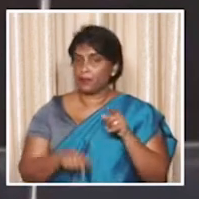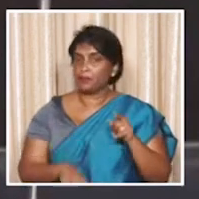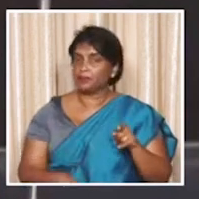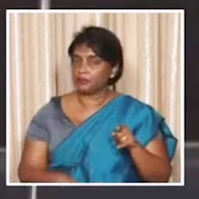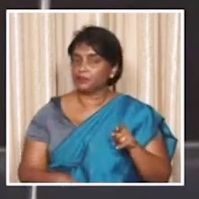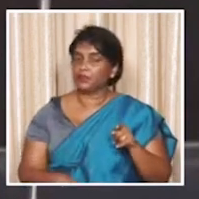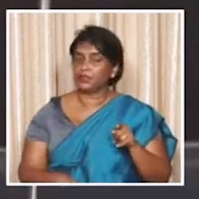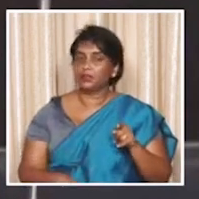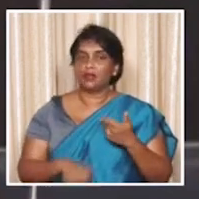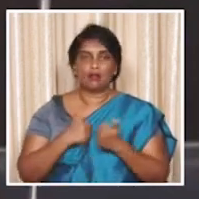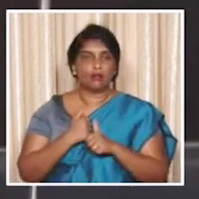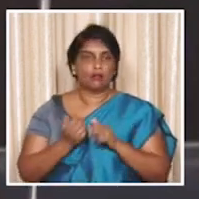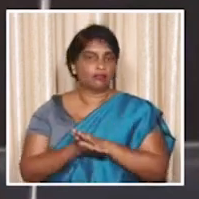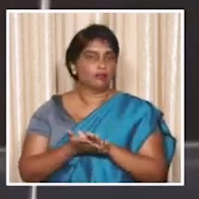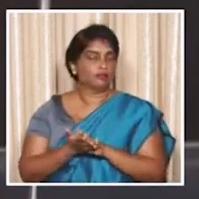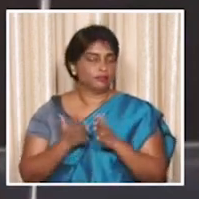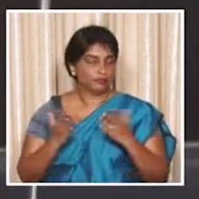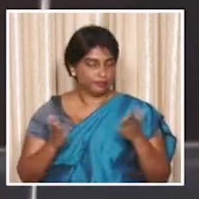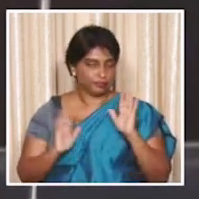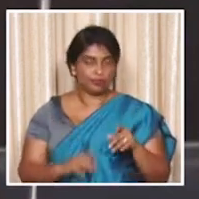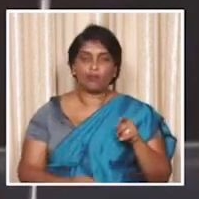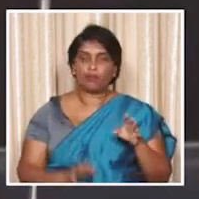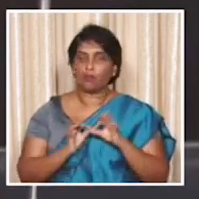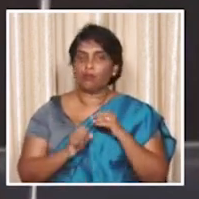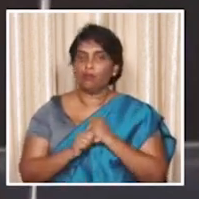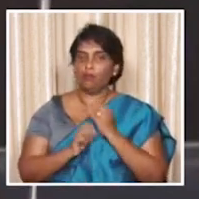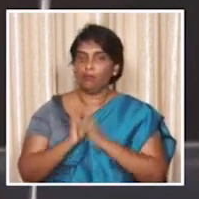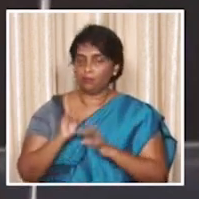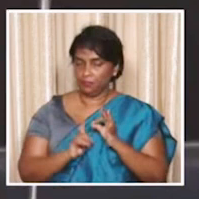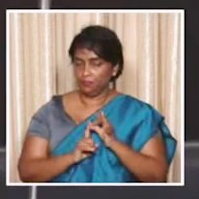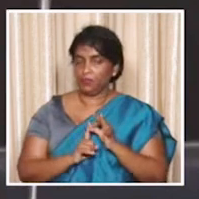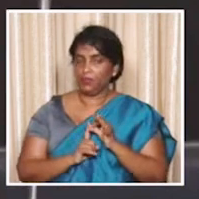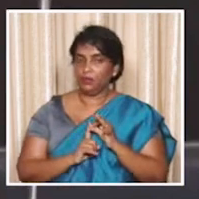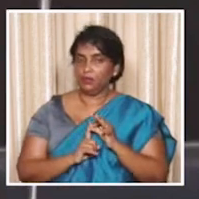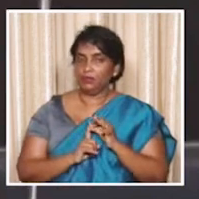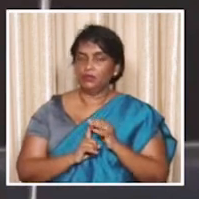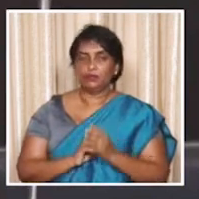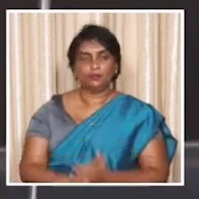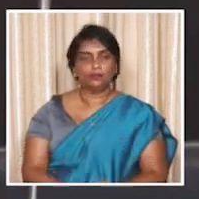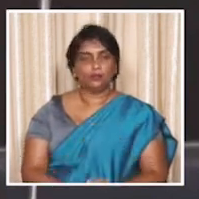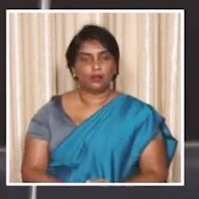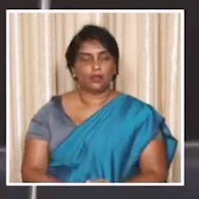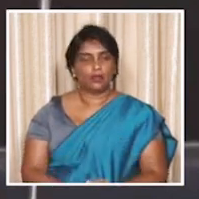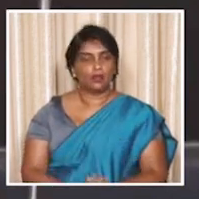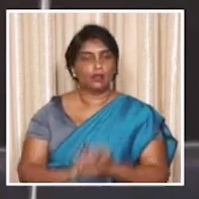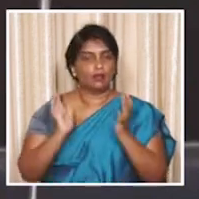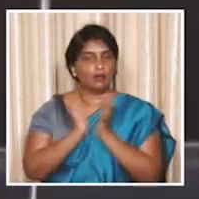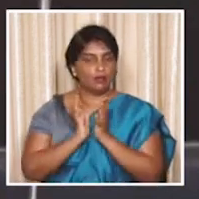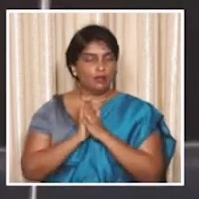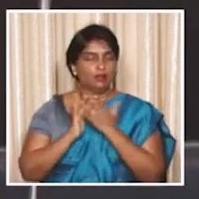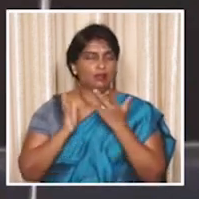விஷயத்திலே கவனம் செலுத்தி ஒரு அவசரமான ஒரு கூட்டத்தை வைல்ட் லைஃப் டிபார்ட்மெண்ட்டையும் அதே போல் ஏஜி